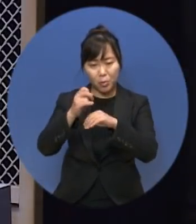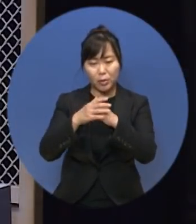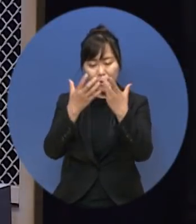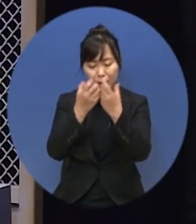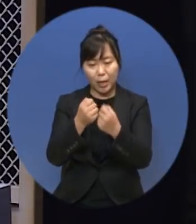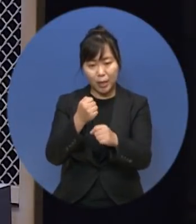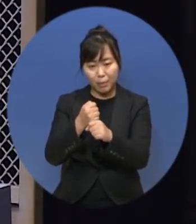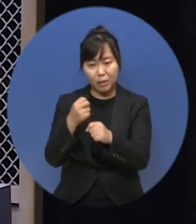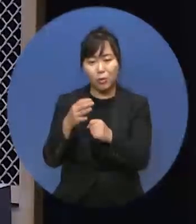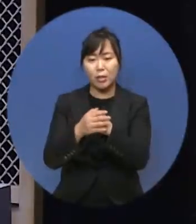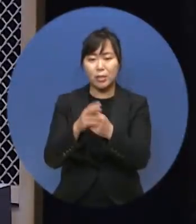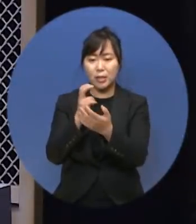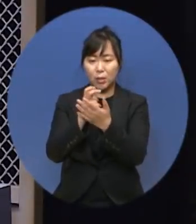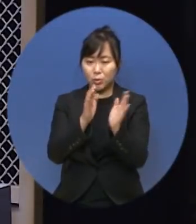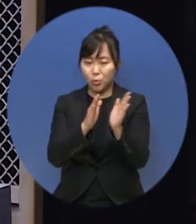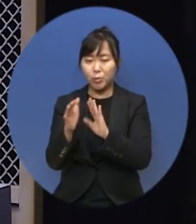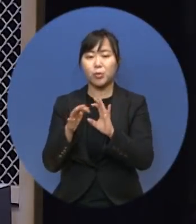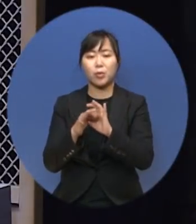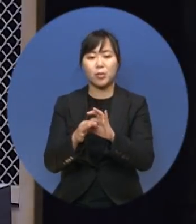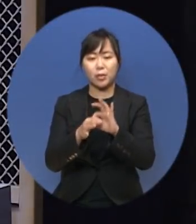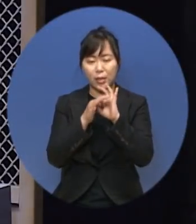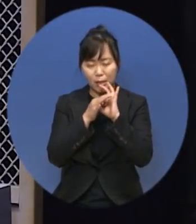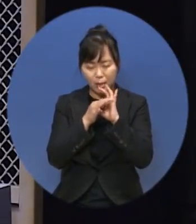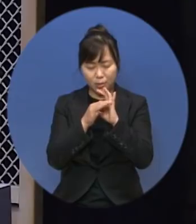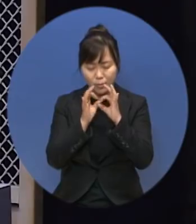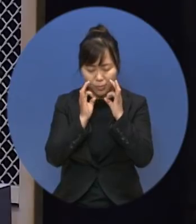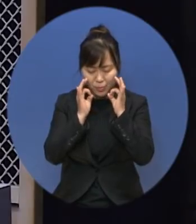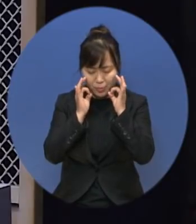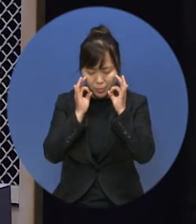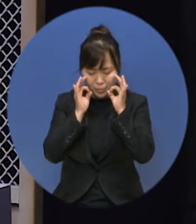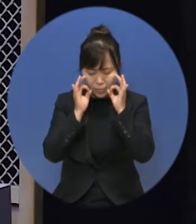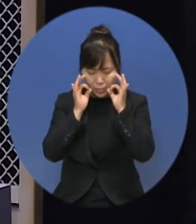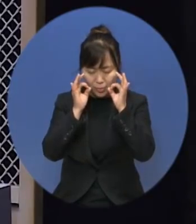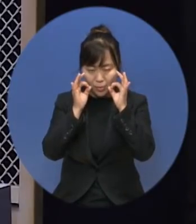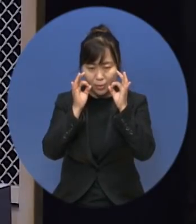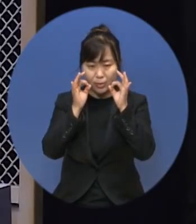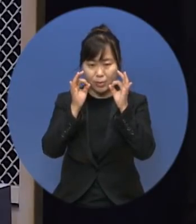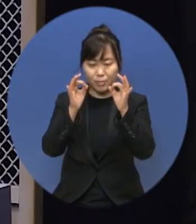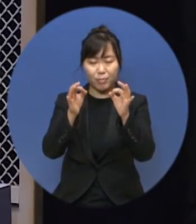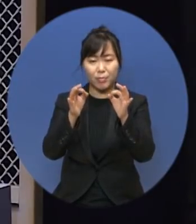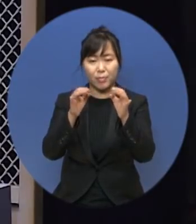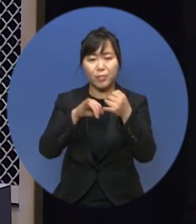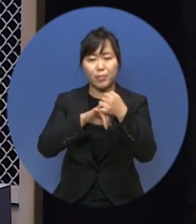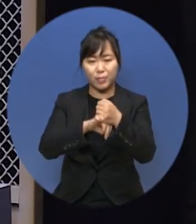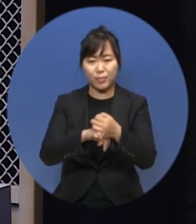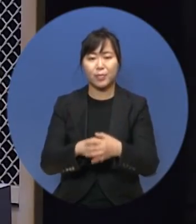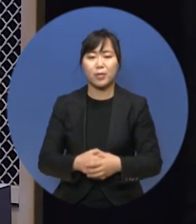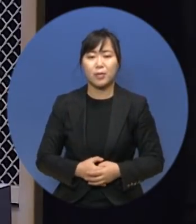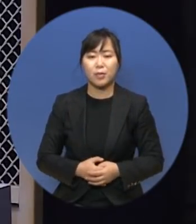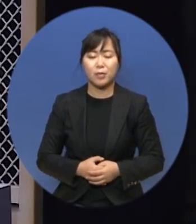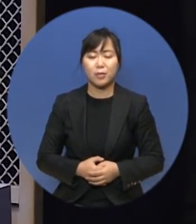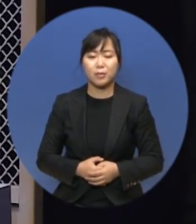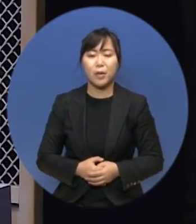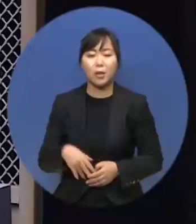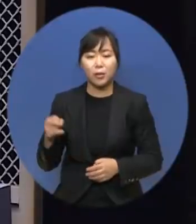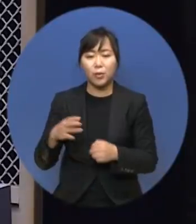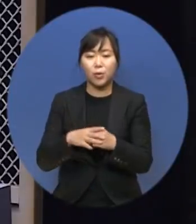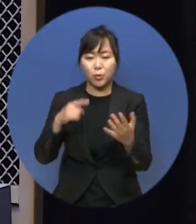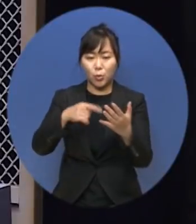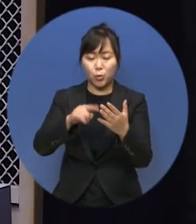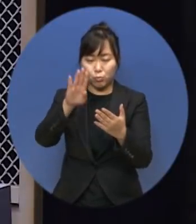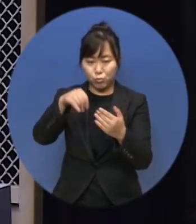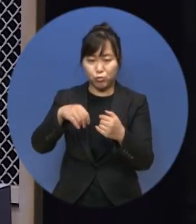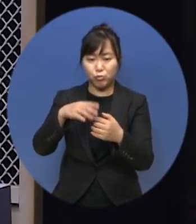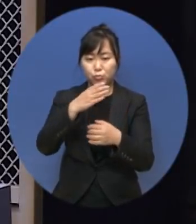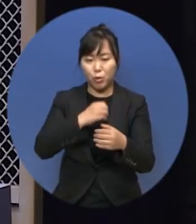사례 개발, 제도 정비 등을 통해서 지속적으로 노력을 해 나가도록 하겠습니다. 그리고 교육부,